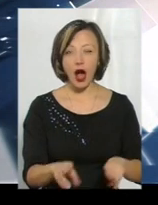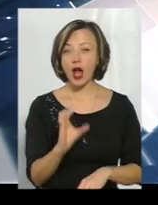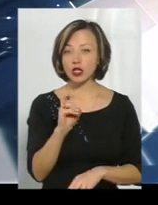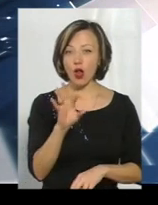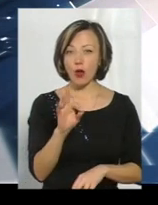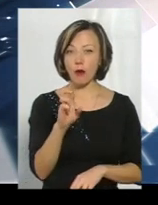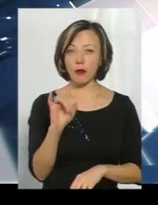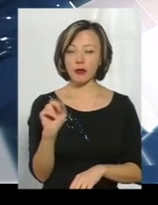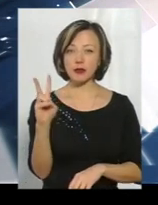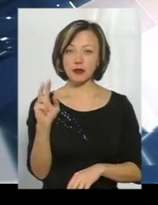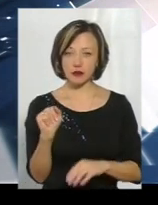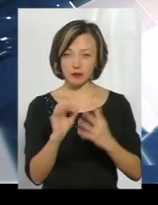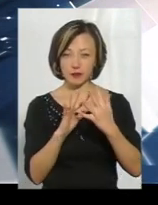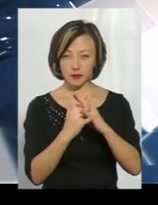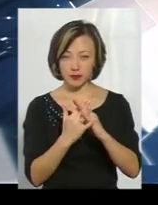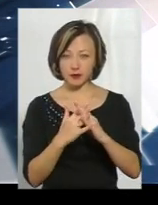Слобідко-Ключевецькій